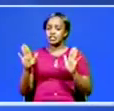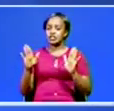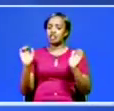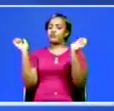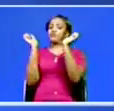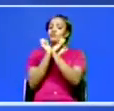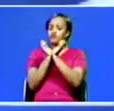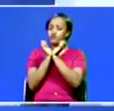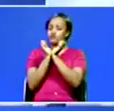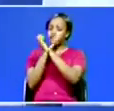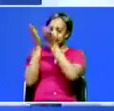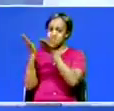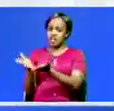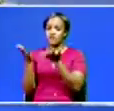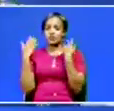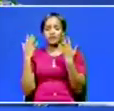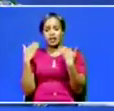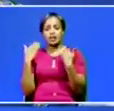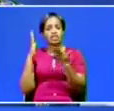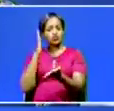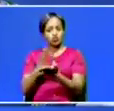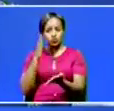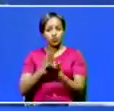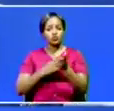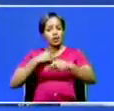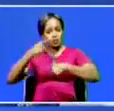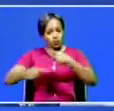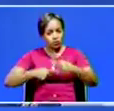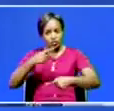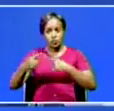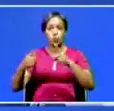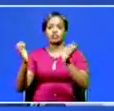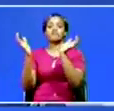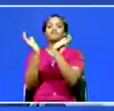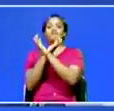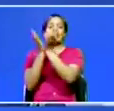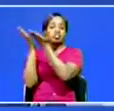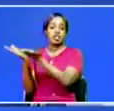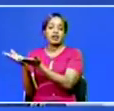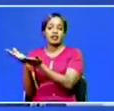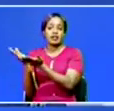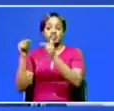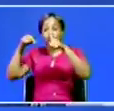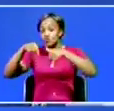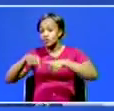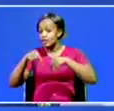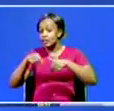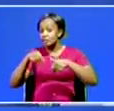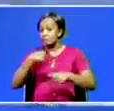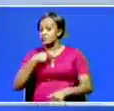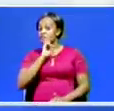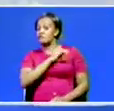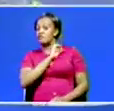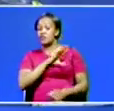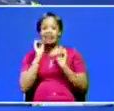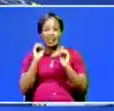ukweli kifungo ikanikujia kulingana na affidavit yao. Ikasemekana niendelee na kifungo yangu. Nikaendelea na kifungo yangu. Unaelewa? Na mimi siogopi, nilikuwa